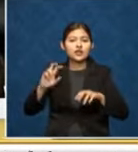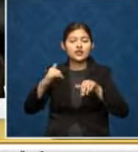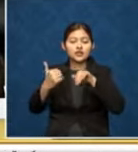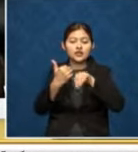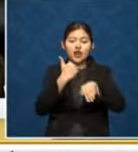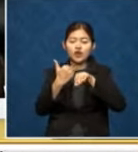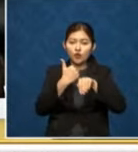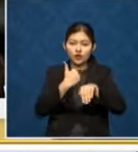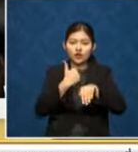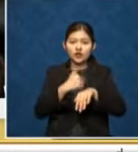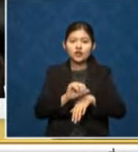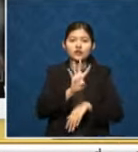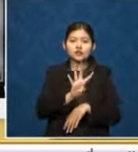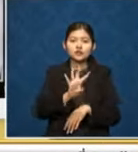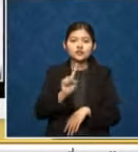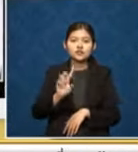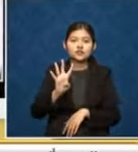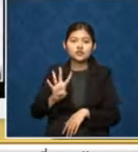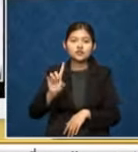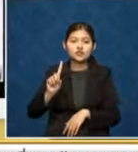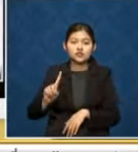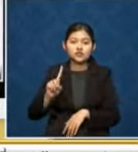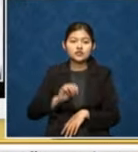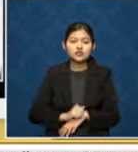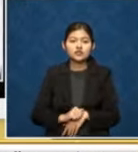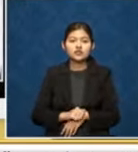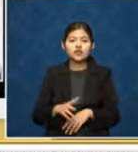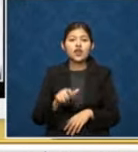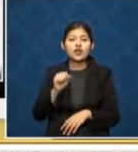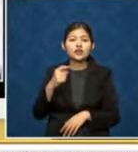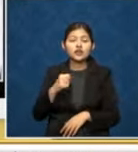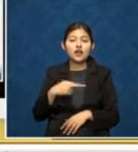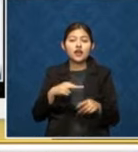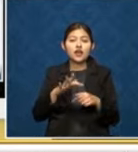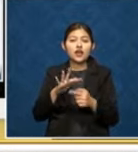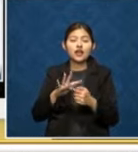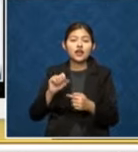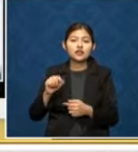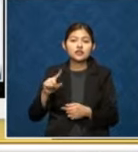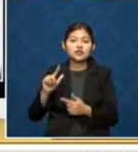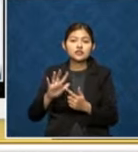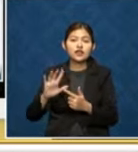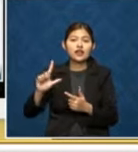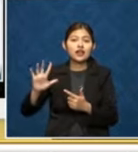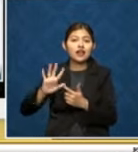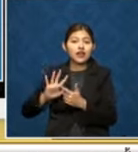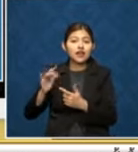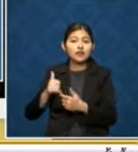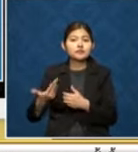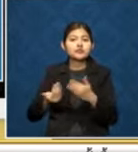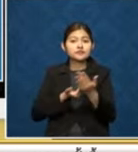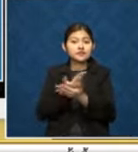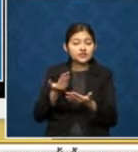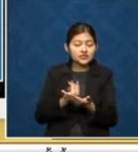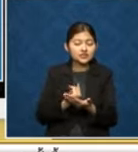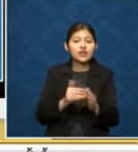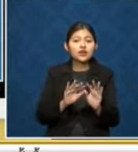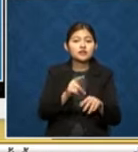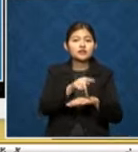ายเลข4141ในพื้นที่อำเภอท่าศาลามาหารือต่อท่านประธาน2เรื่องค่ะเรื่องแรกค่ะเ